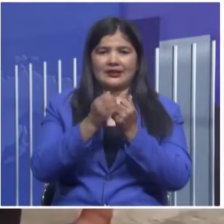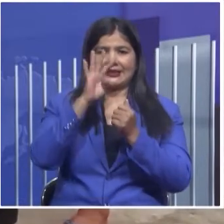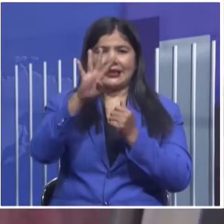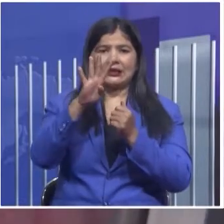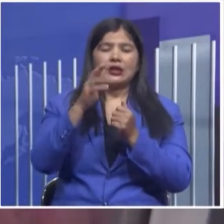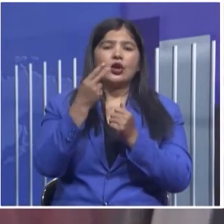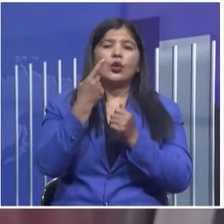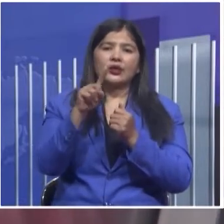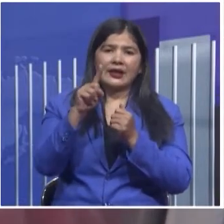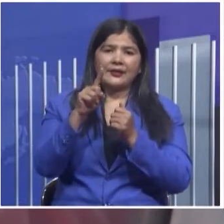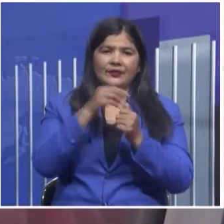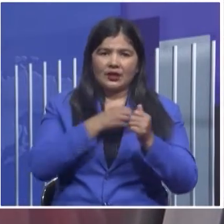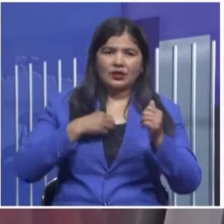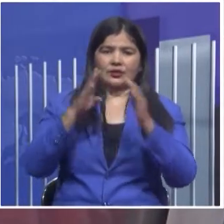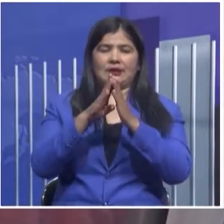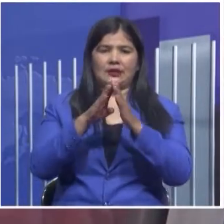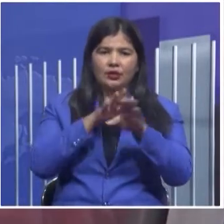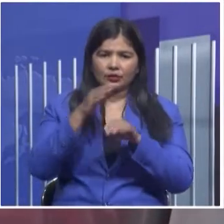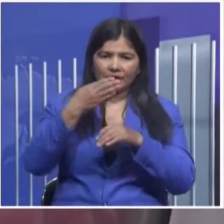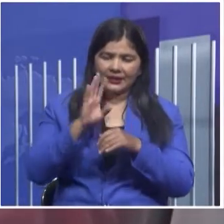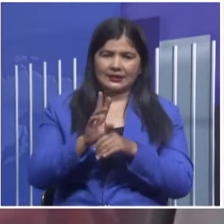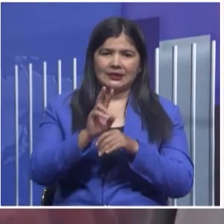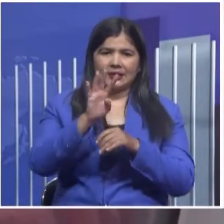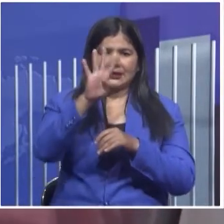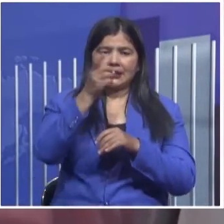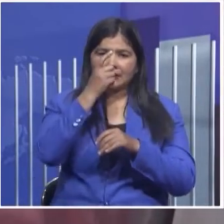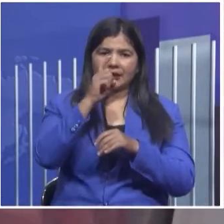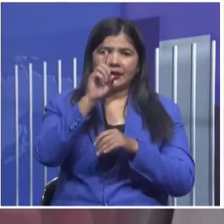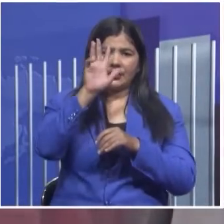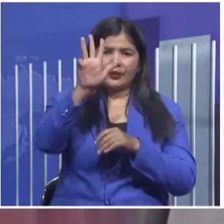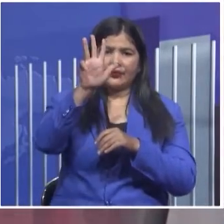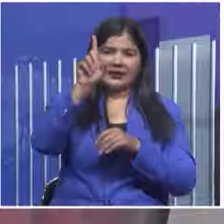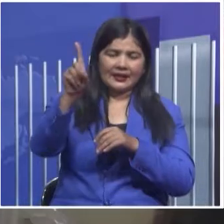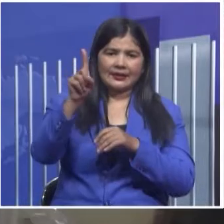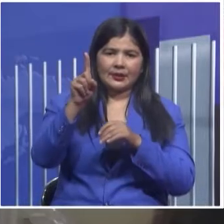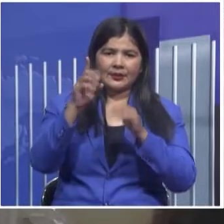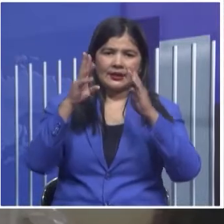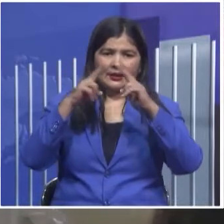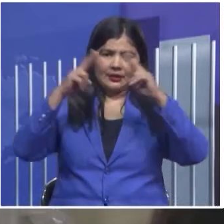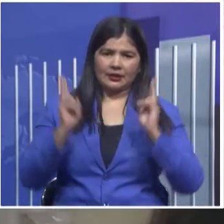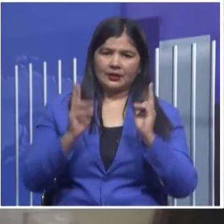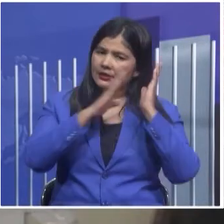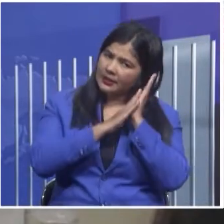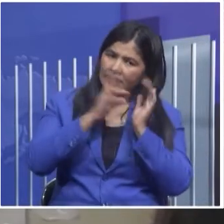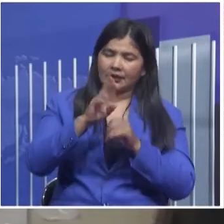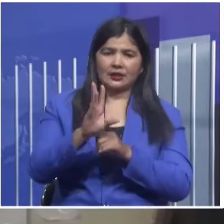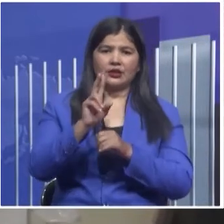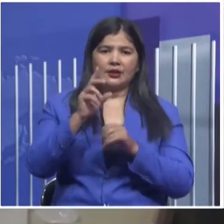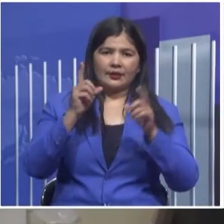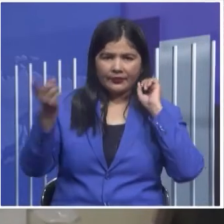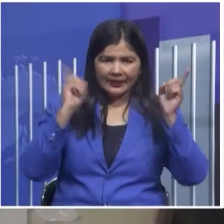विशेष अस्पताल रहेका छन्। तिनमा 491 शैय्या रहेका छन् भने पालिका स्तरीय 325